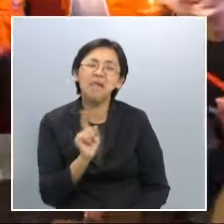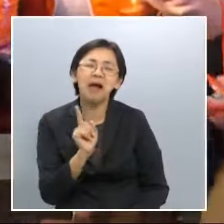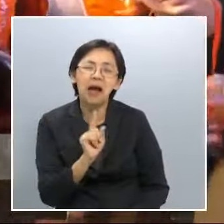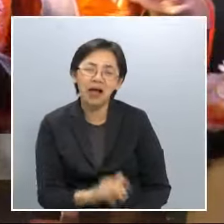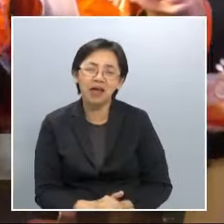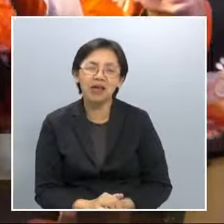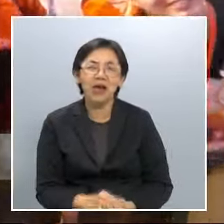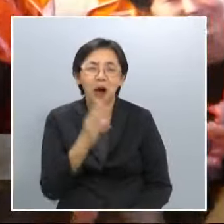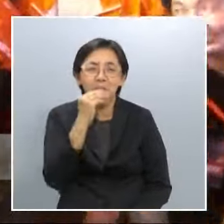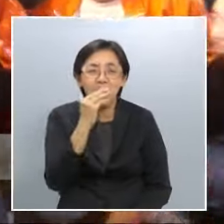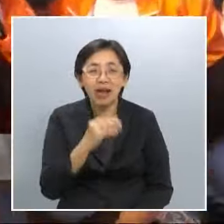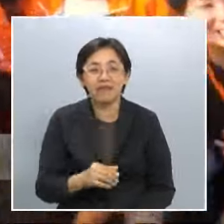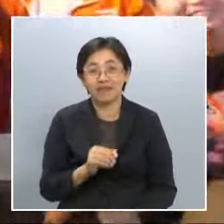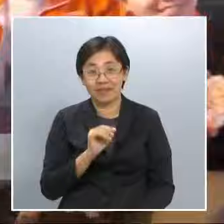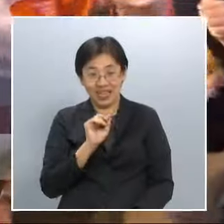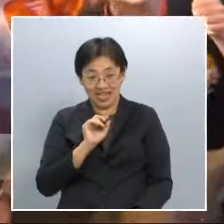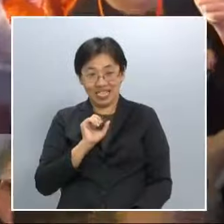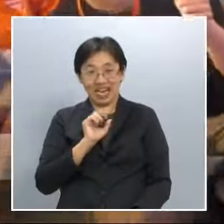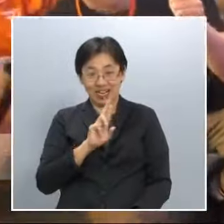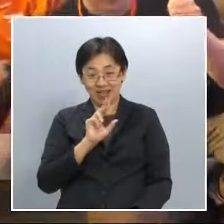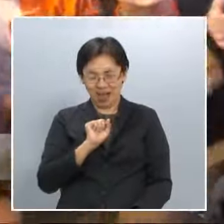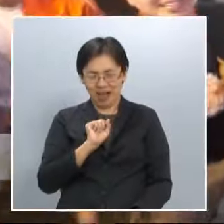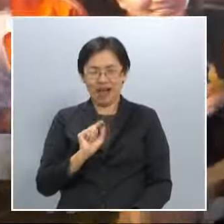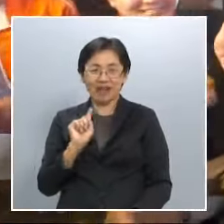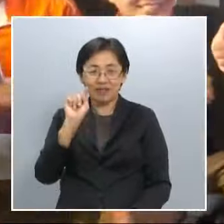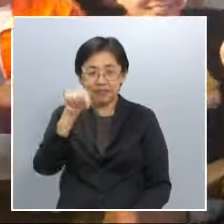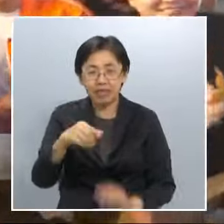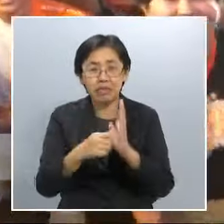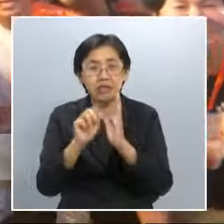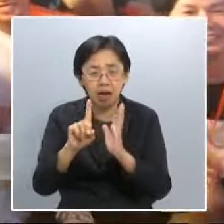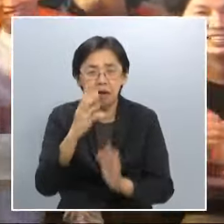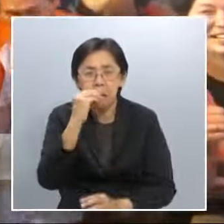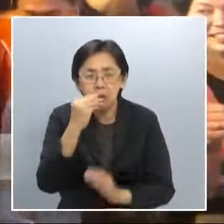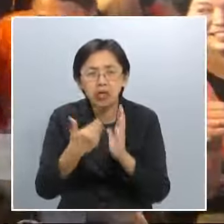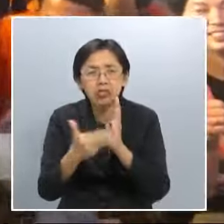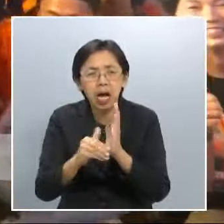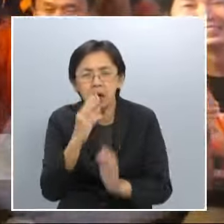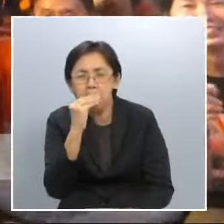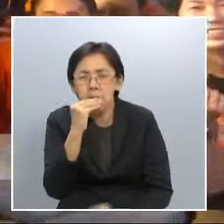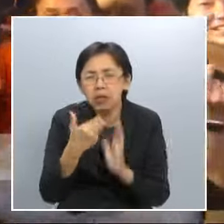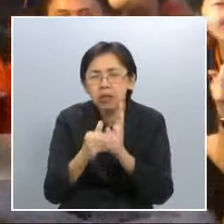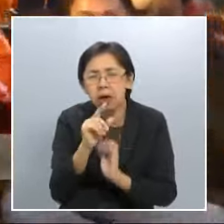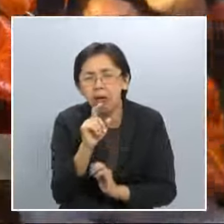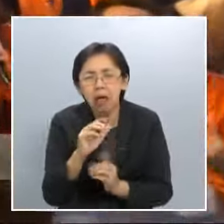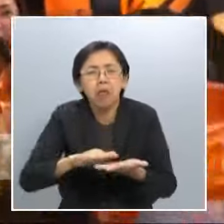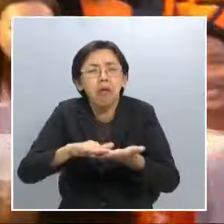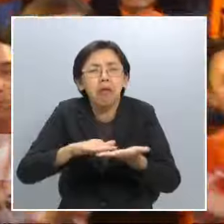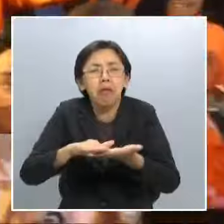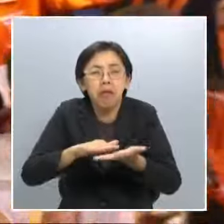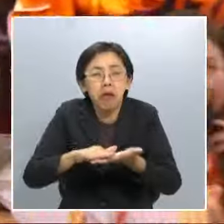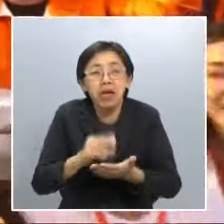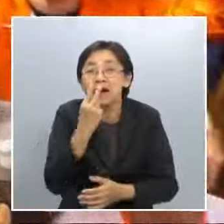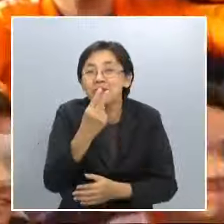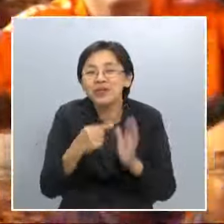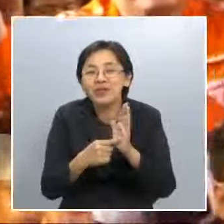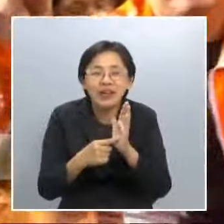คือนี่ออกมาจากสภาทีมงานบอกต้องพูดภาษาอีสานให้ได้นี่ยังว้าวไม่ได้เลยต้องขอโทษสักเล็กน้อยอ่ะไปดูบรรยาก